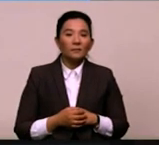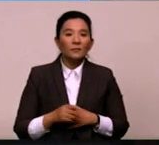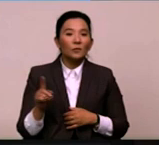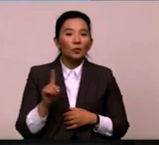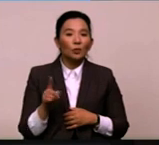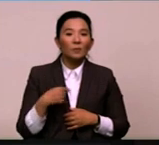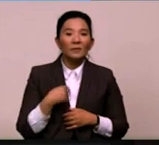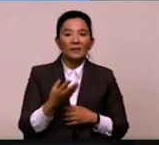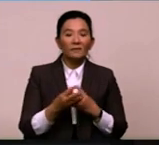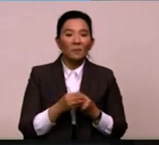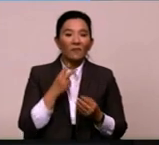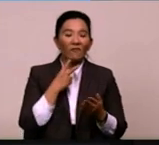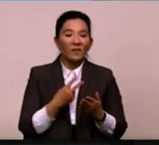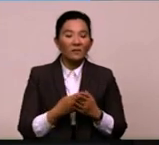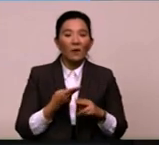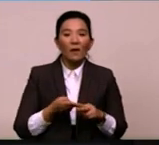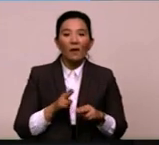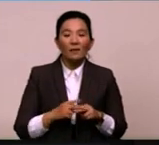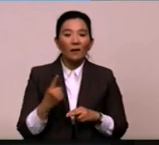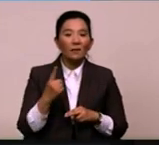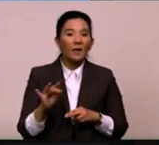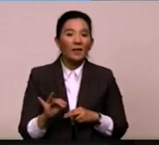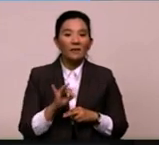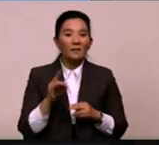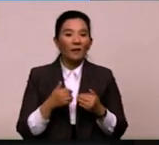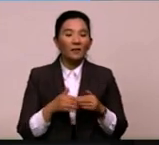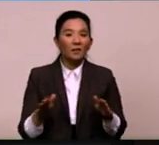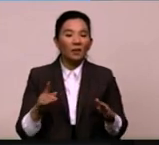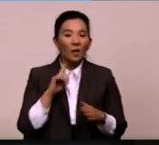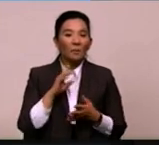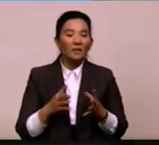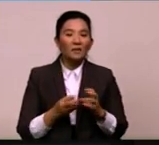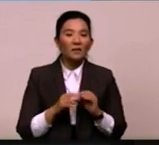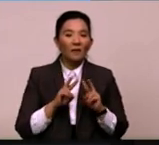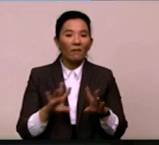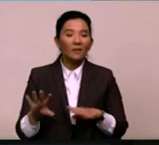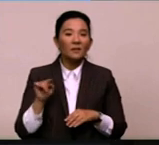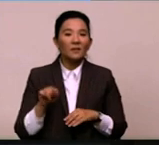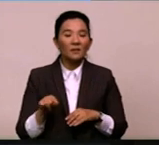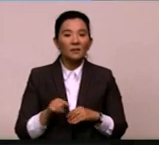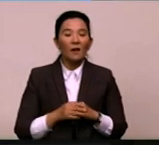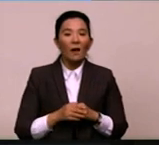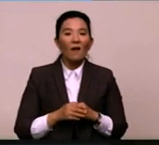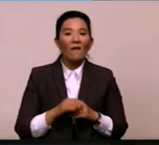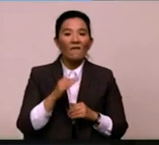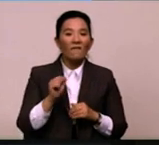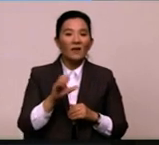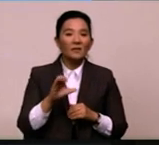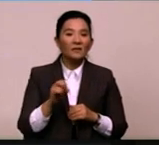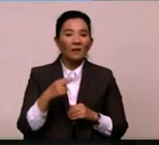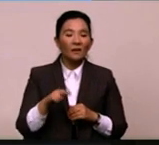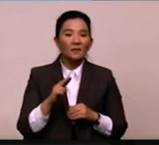Что мы здесь с вами видим? Это одна из открыток, представлен здесь фасад